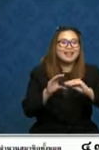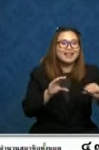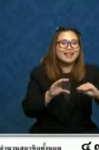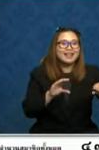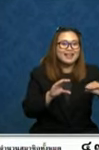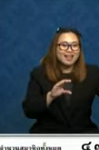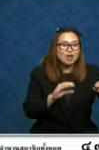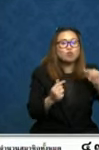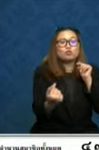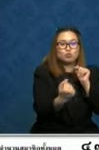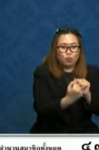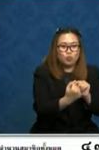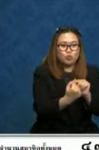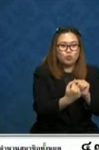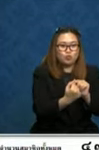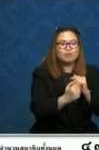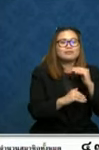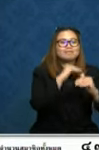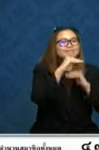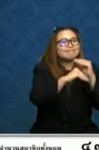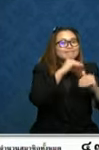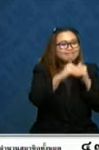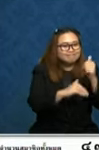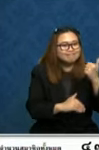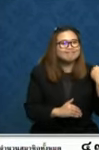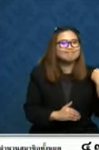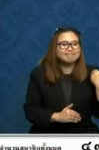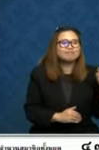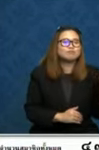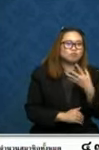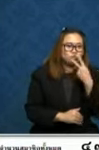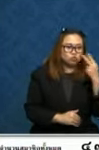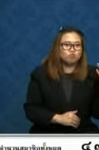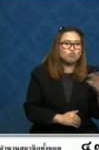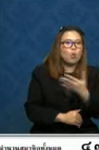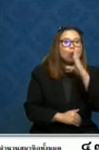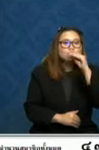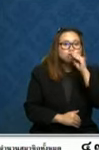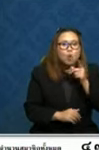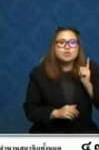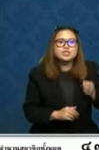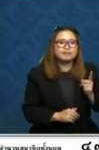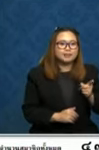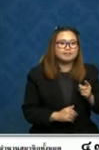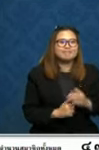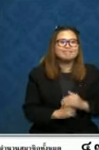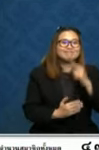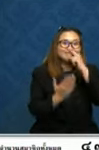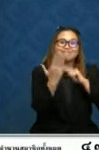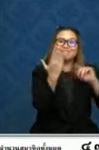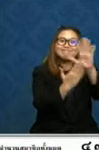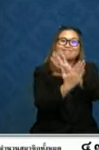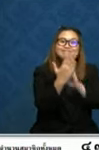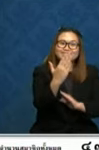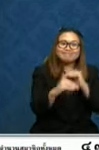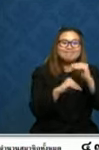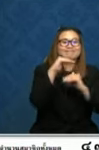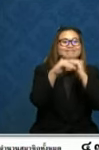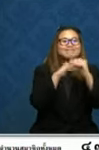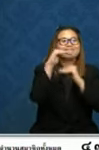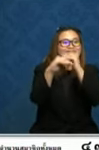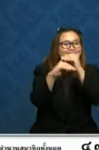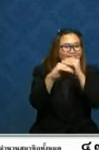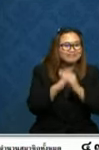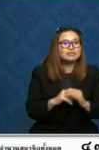อย่างเหมาะสมในอำนาจและหน้าที่ค่ะขอสไลด์ที่4ค่ะดิฉันขอยืนยันคำพูดเดิมค่ะถ้าอยากเห็นประเทศไหนให้ความสำคัญกับเรื่องอะ